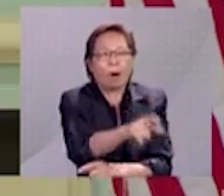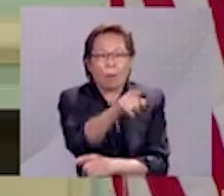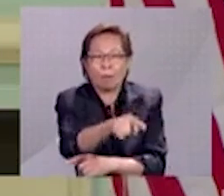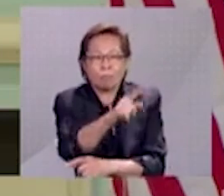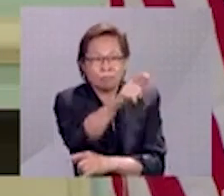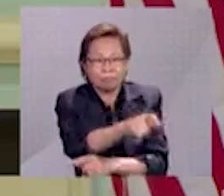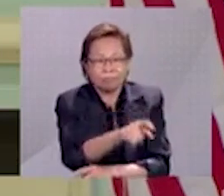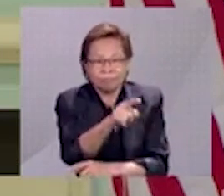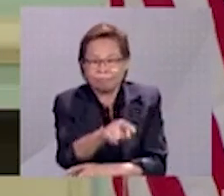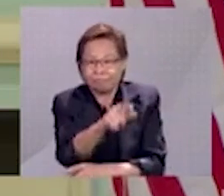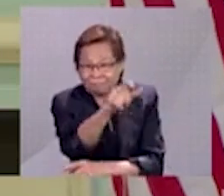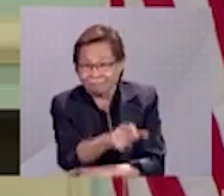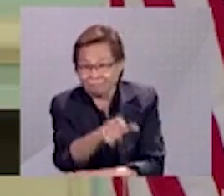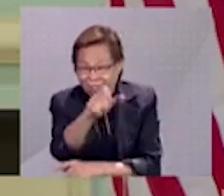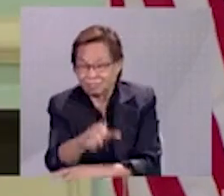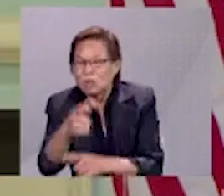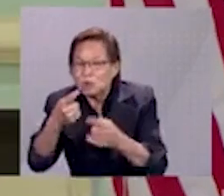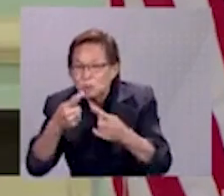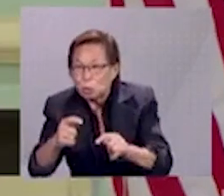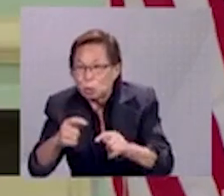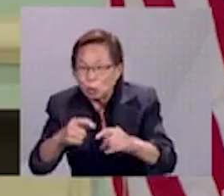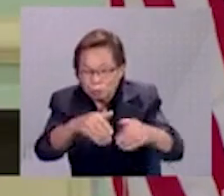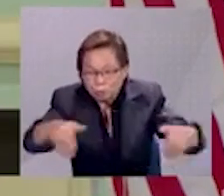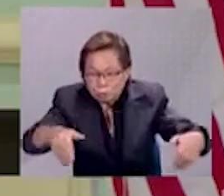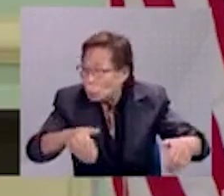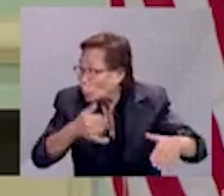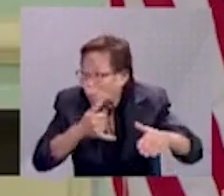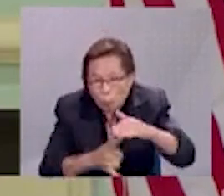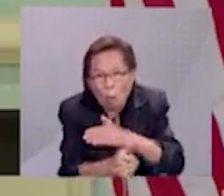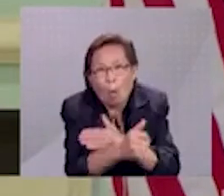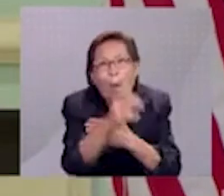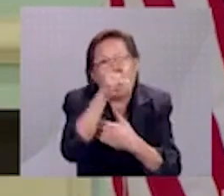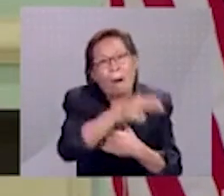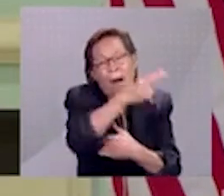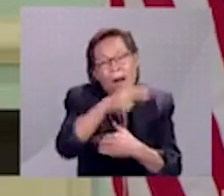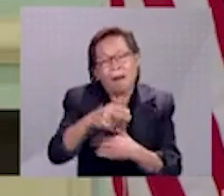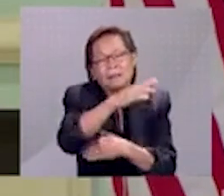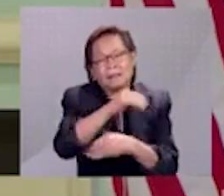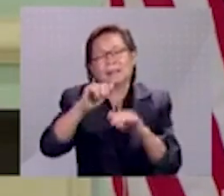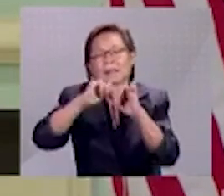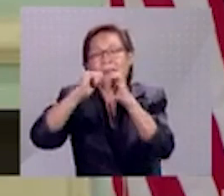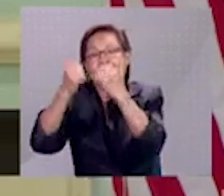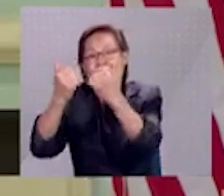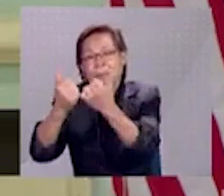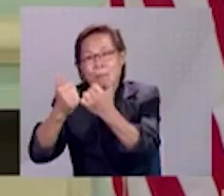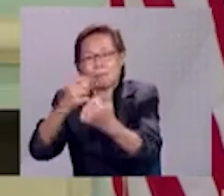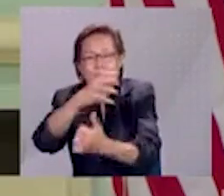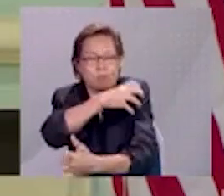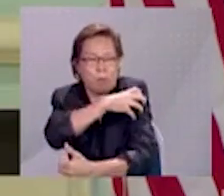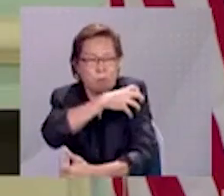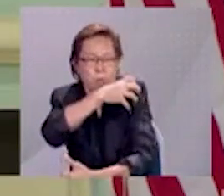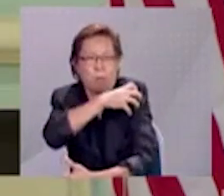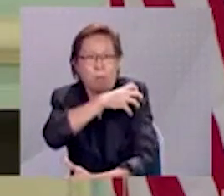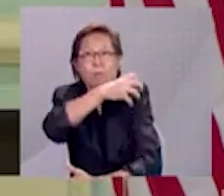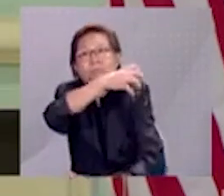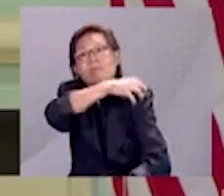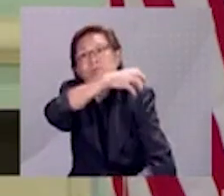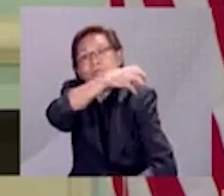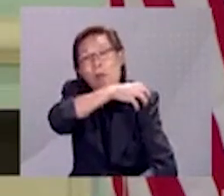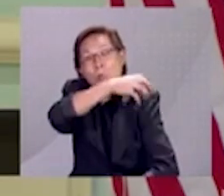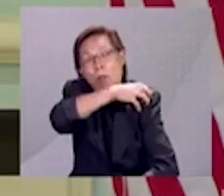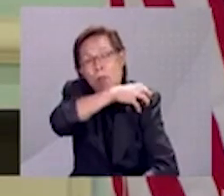memasuki sempadan negara secara haram, dan agensi-agensi penguatkuasa akan terus mengetatkan